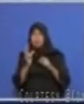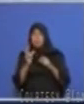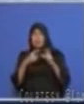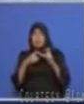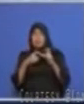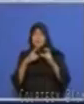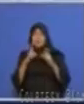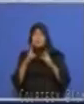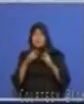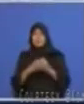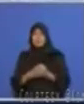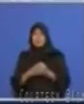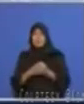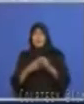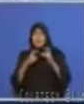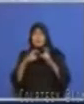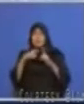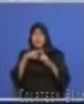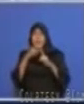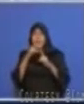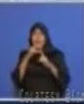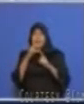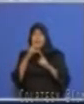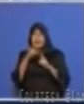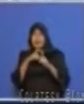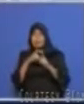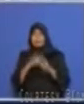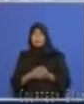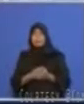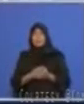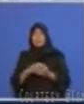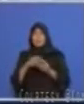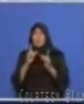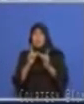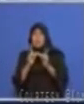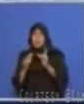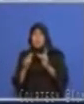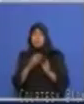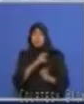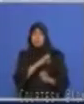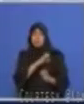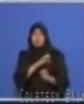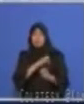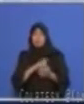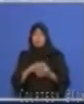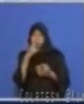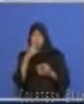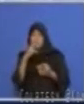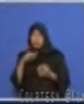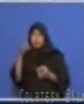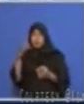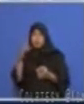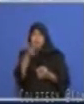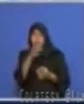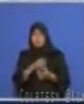SKPD dengan demikian maka sebenarnya wakil gubernur bisa melihat sampai dengan kabupaten kota apa